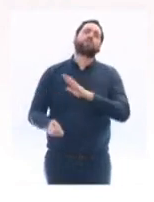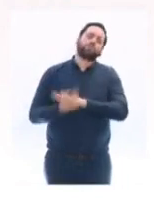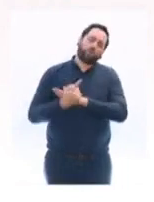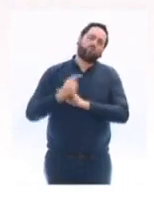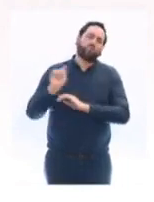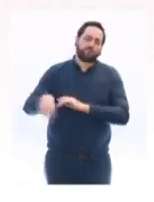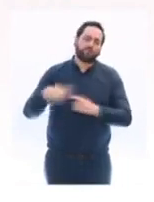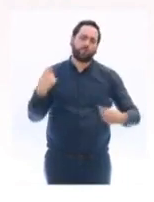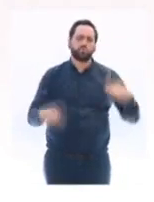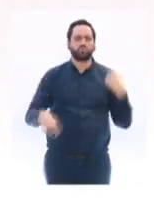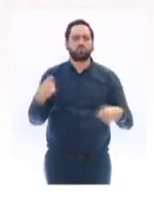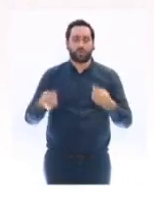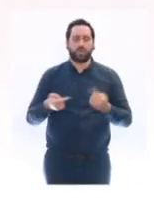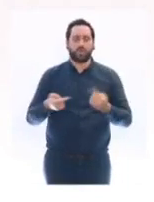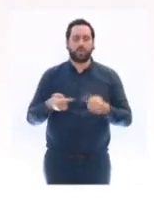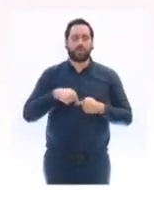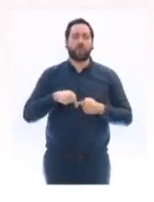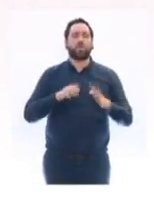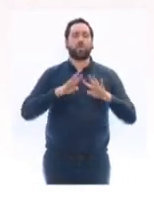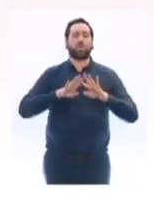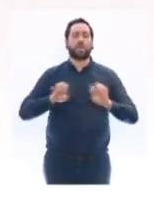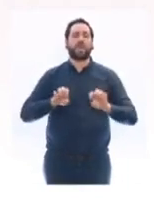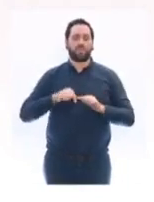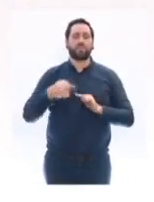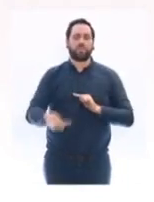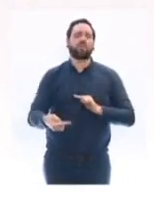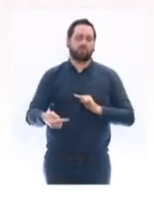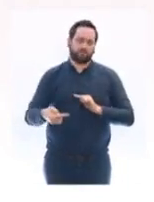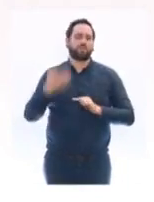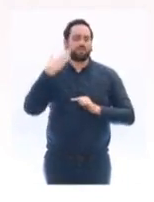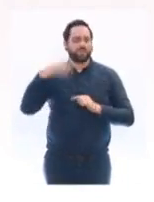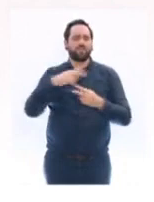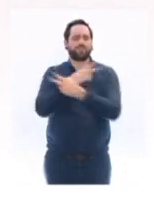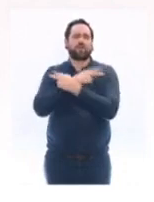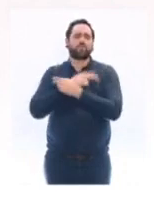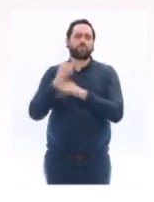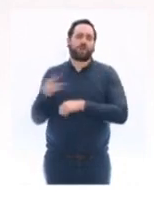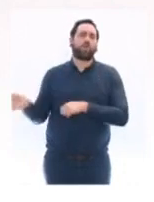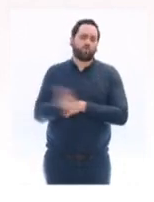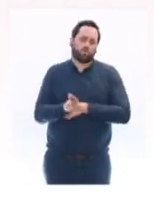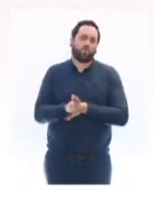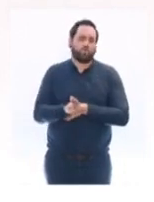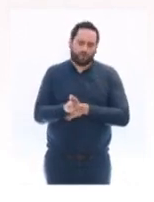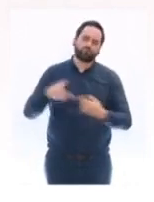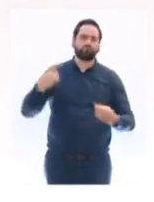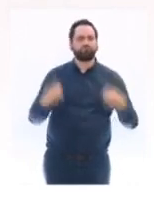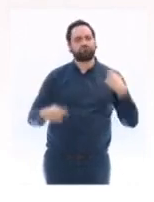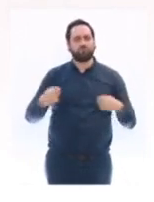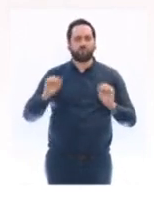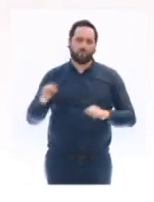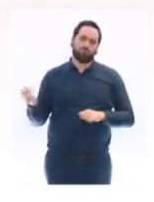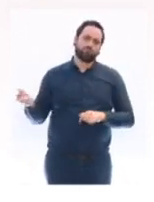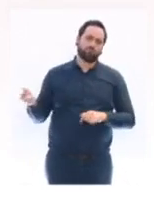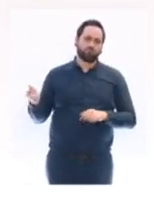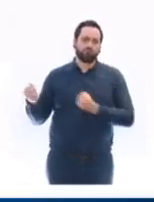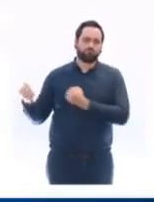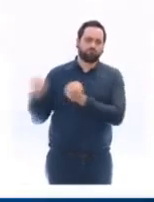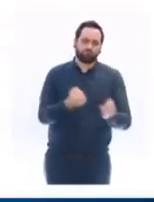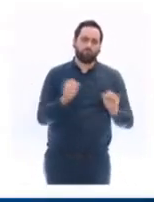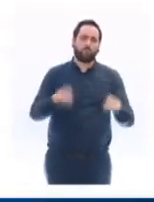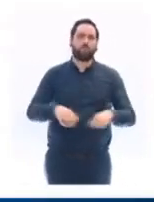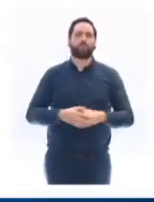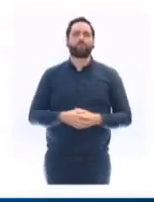le retour des vacances de la Toussaint. Pour chaque sortie, vous devrez vous munir d'une attestation,